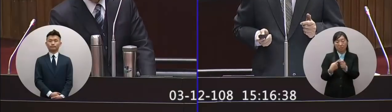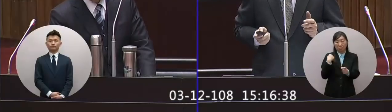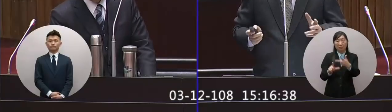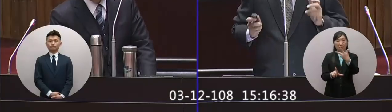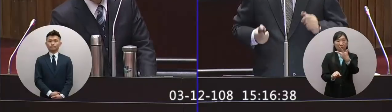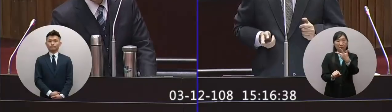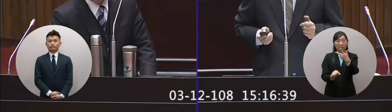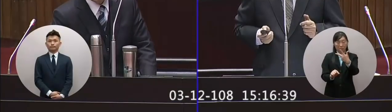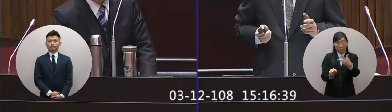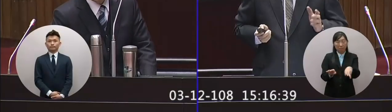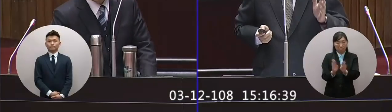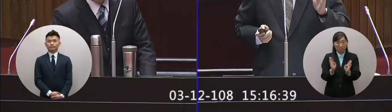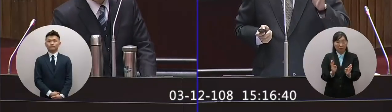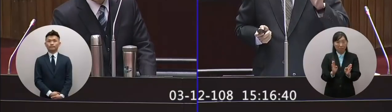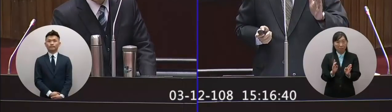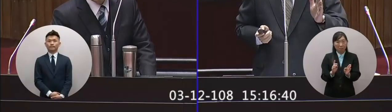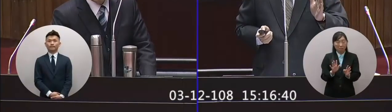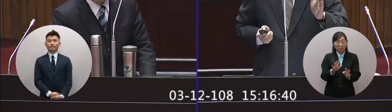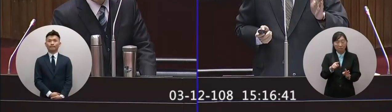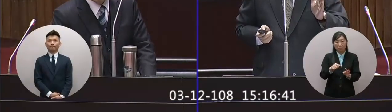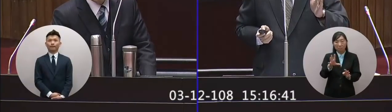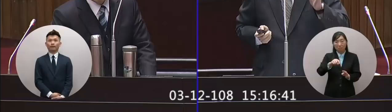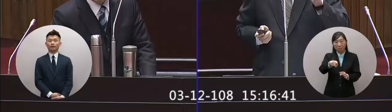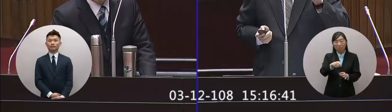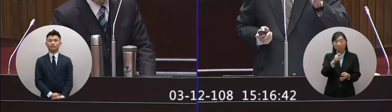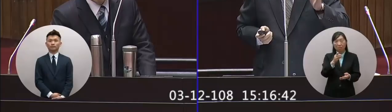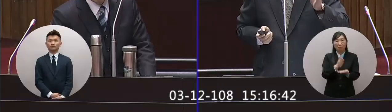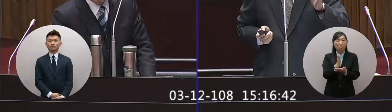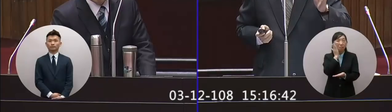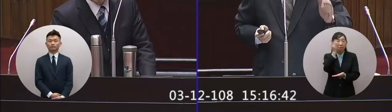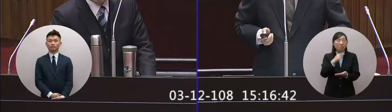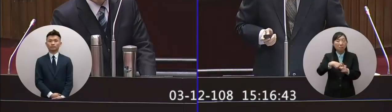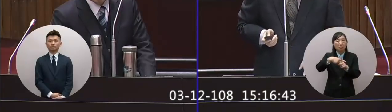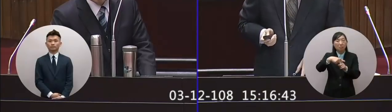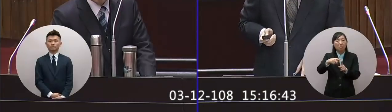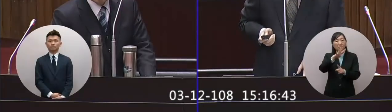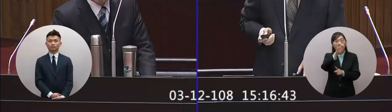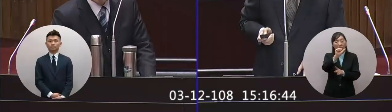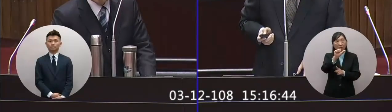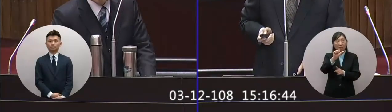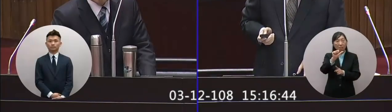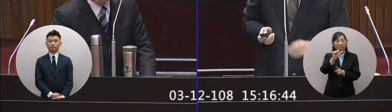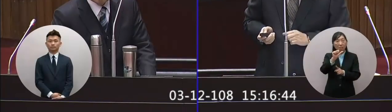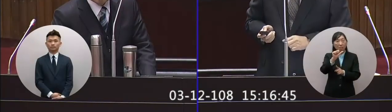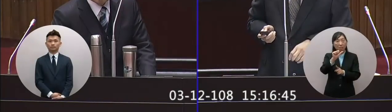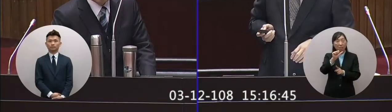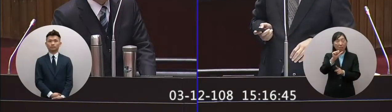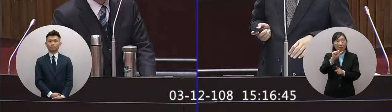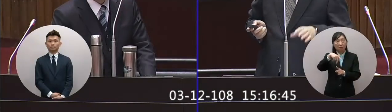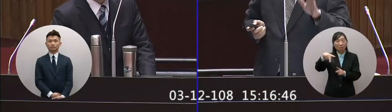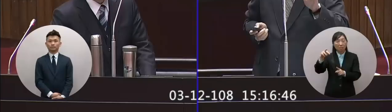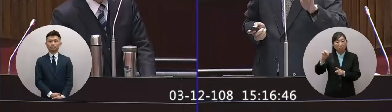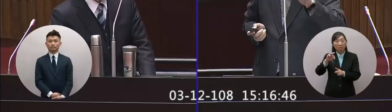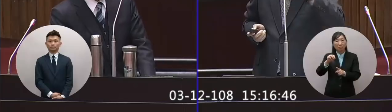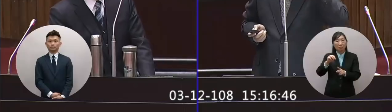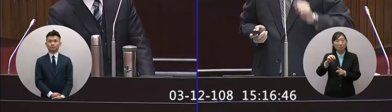7月才开始，把它的止滑系数从大概45的这个 BPN